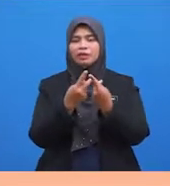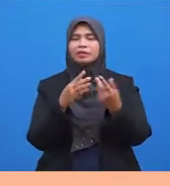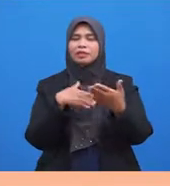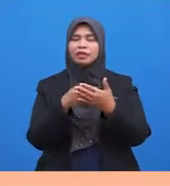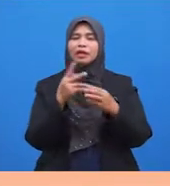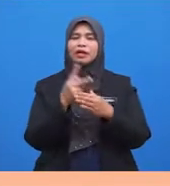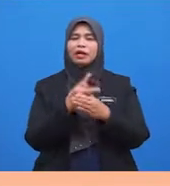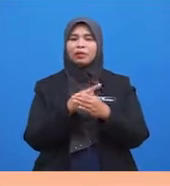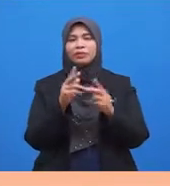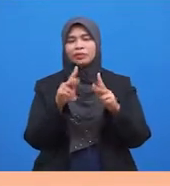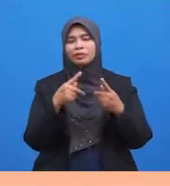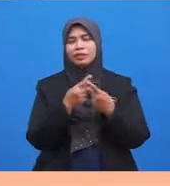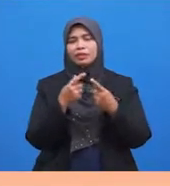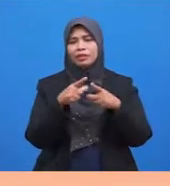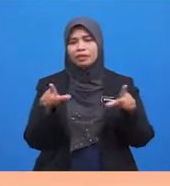yang lain?